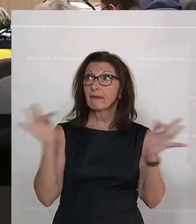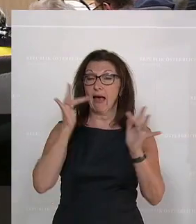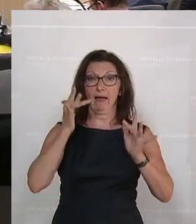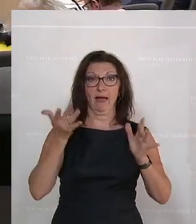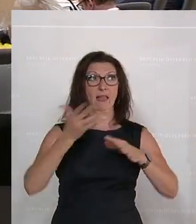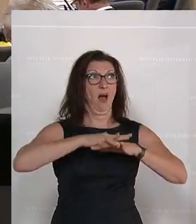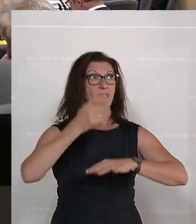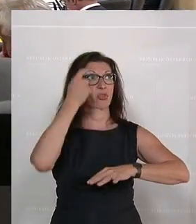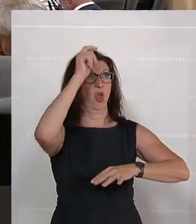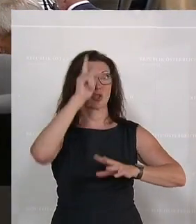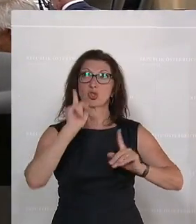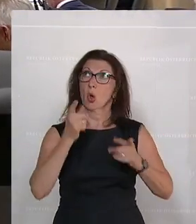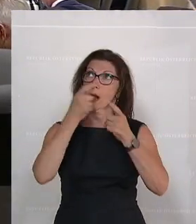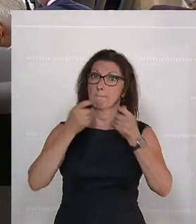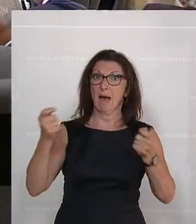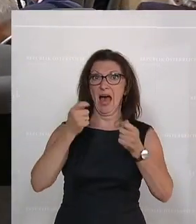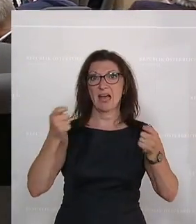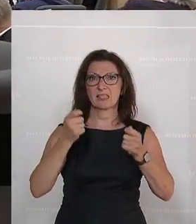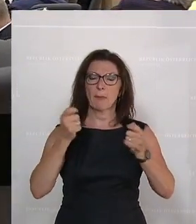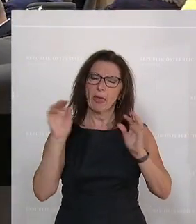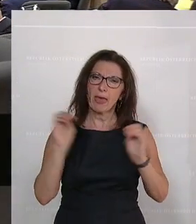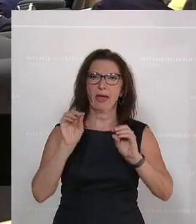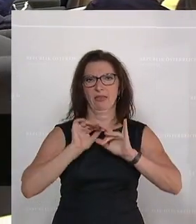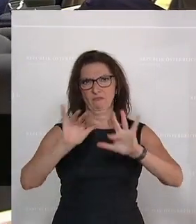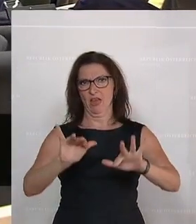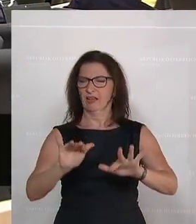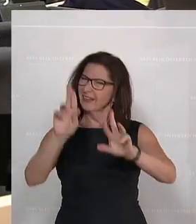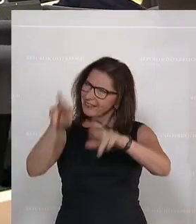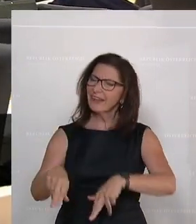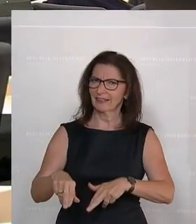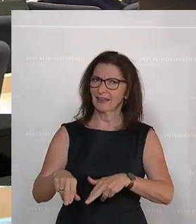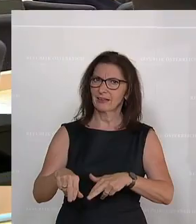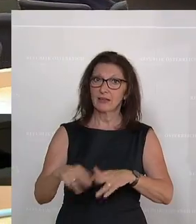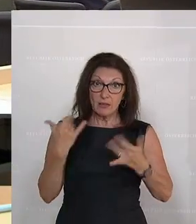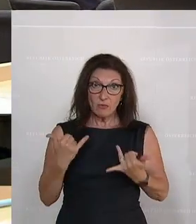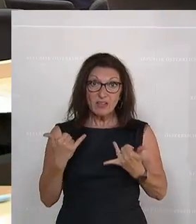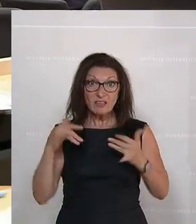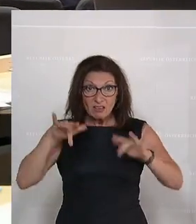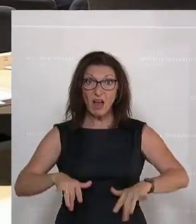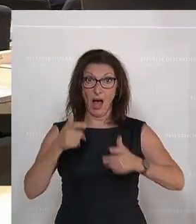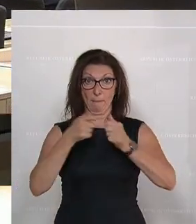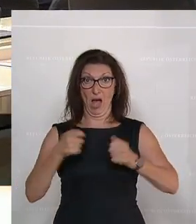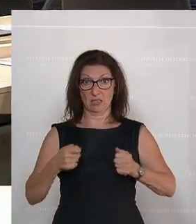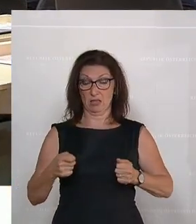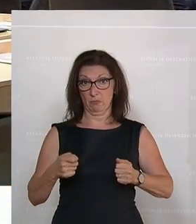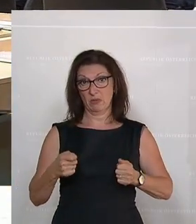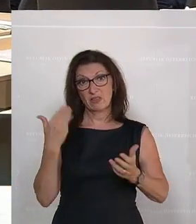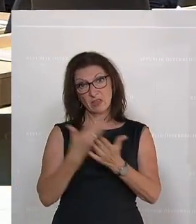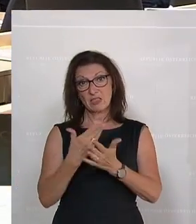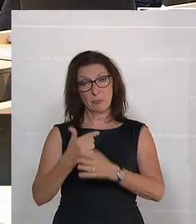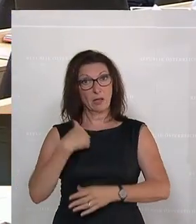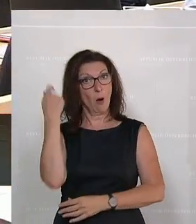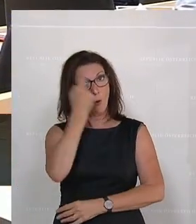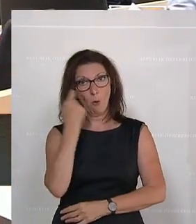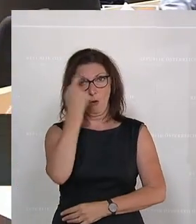gefordert zu recht gefordert überhaupt keine frage aber heute legen wir ihnen diese maßnahmen vor und ich hoffe daher natürlich